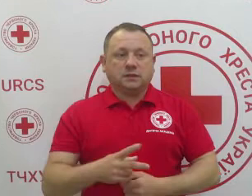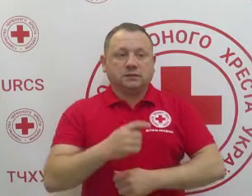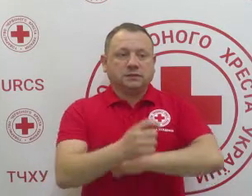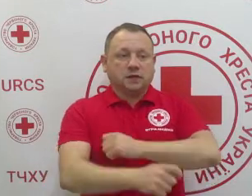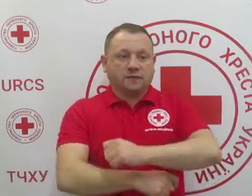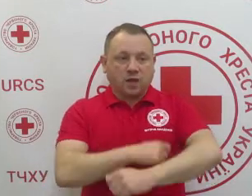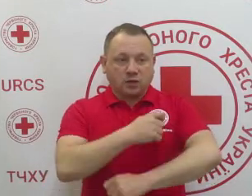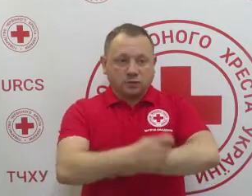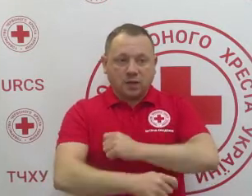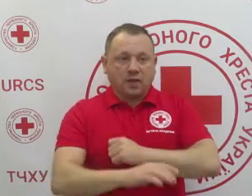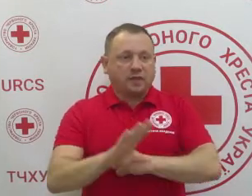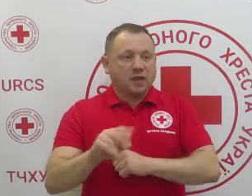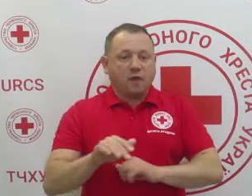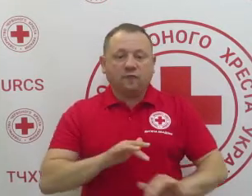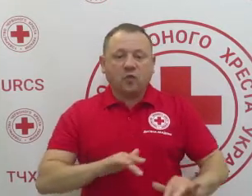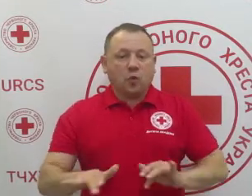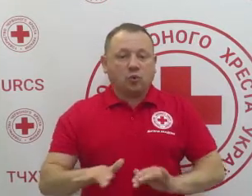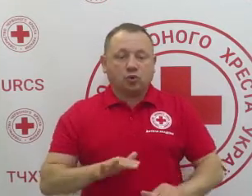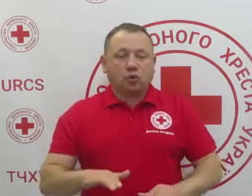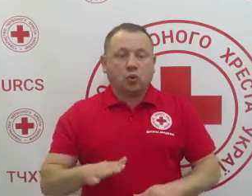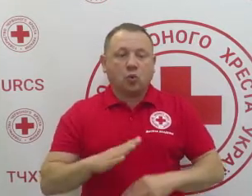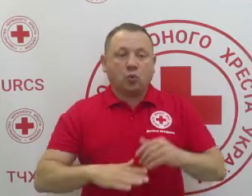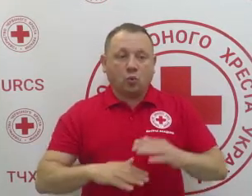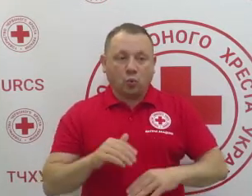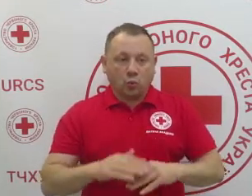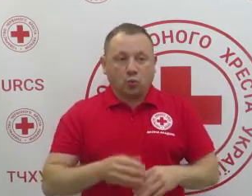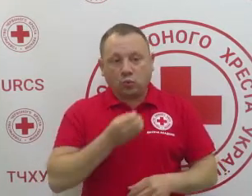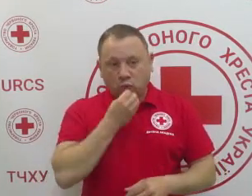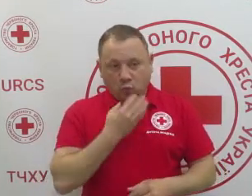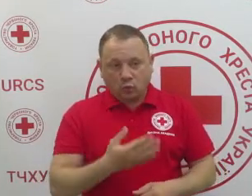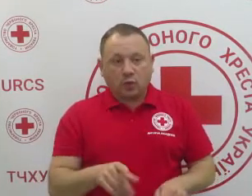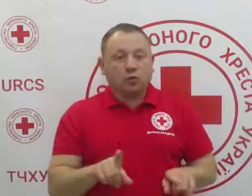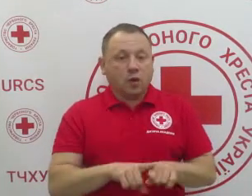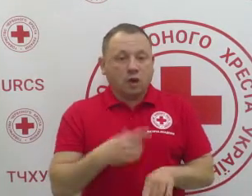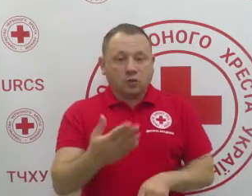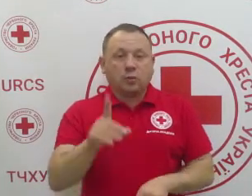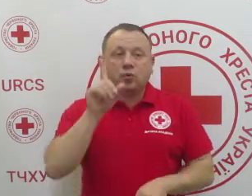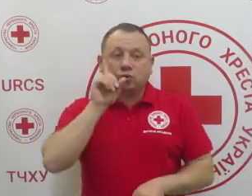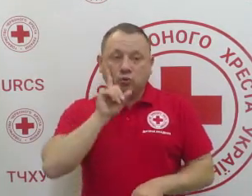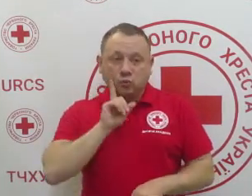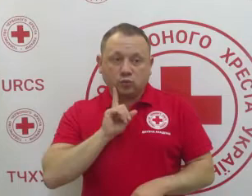Не ворушуй рукою. Добре. Тобі зручно?